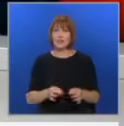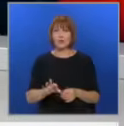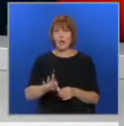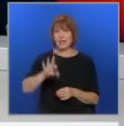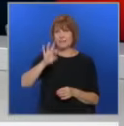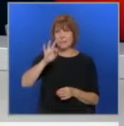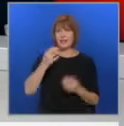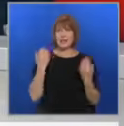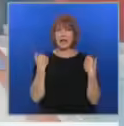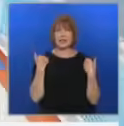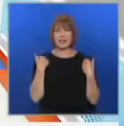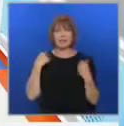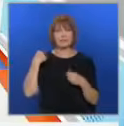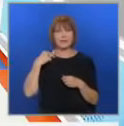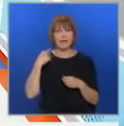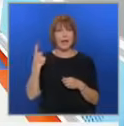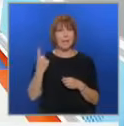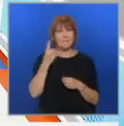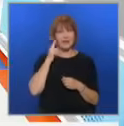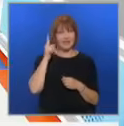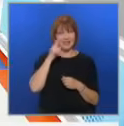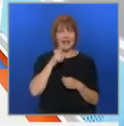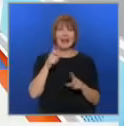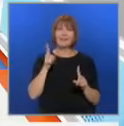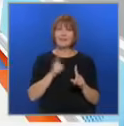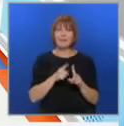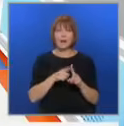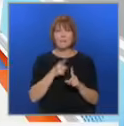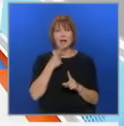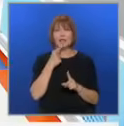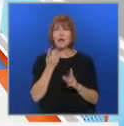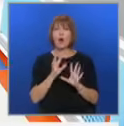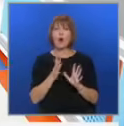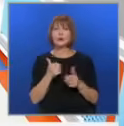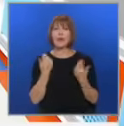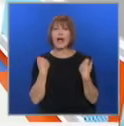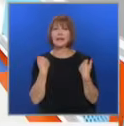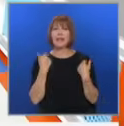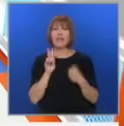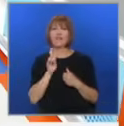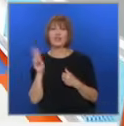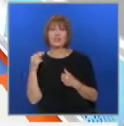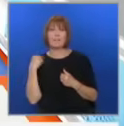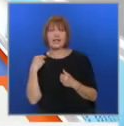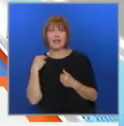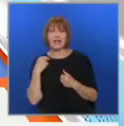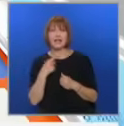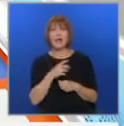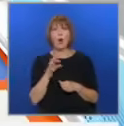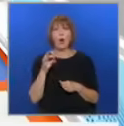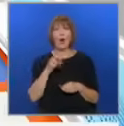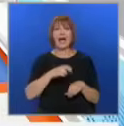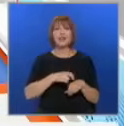за кандидат за президент. Още в първия ден на форума Тръмп разкри кой ще е кандидатът за вице-президент, сенаторът от Охайо Джей Ди